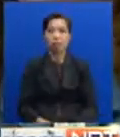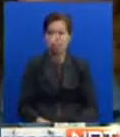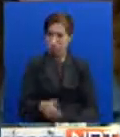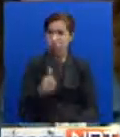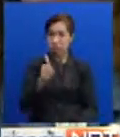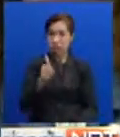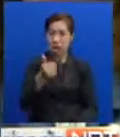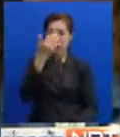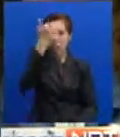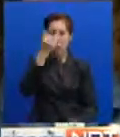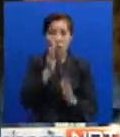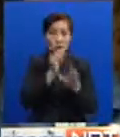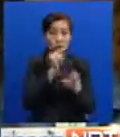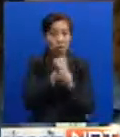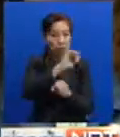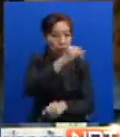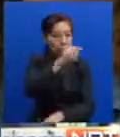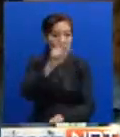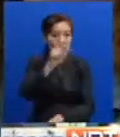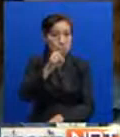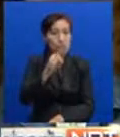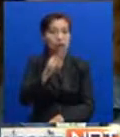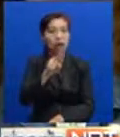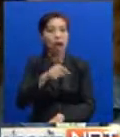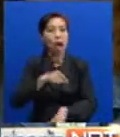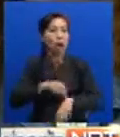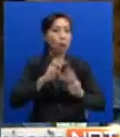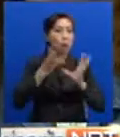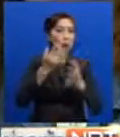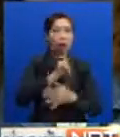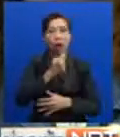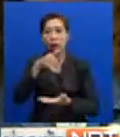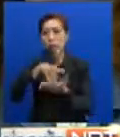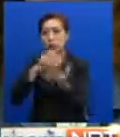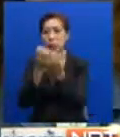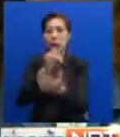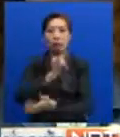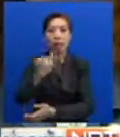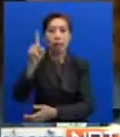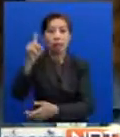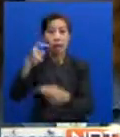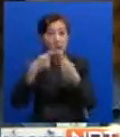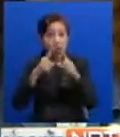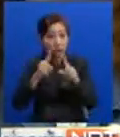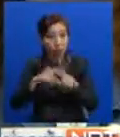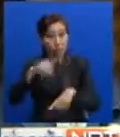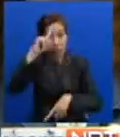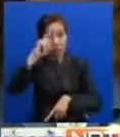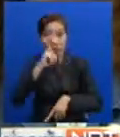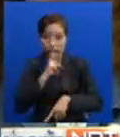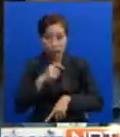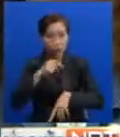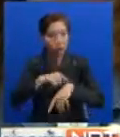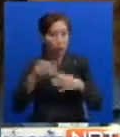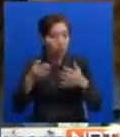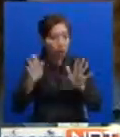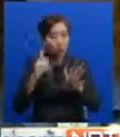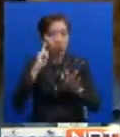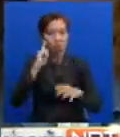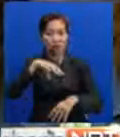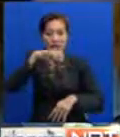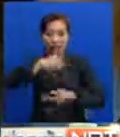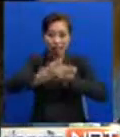จากจันทร์ถึงศุกร์เขาก็ไม่มีเวลาที่จะไปแต่ถ้าอยู่ในห้างหรือนอกราชการอะไรอย่างเงี้ยเขาก็น่าจะ